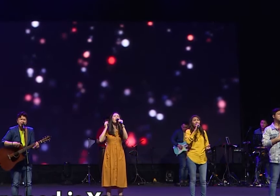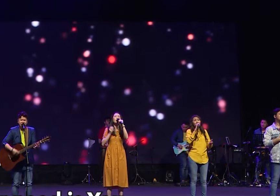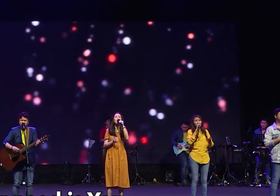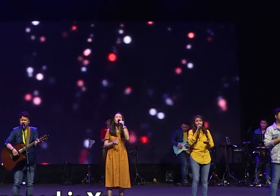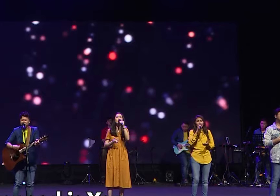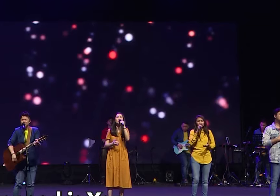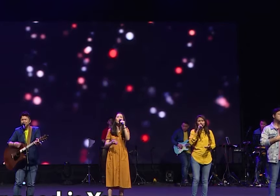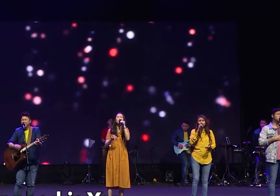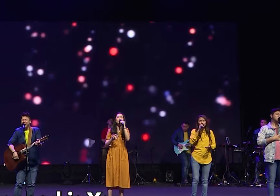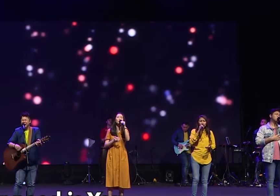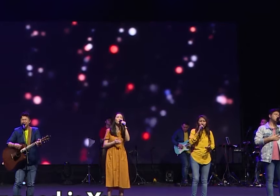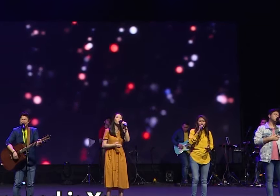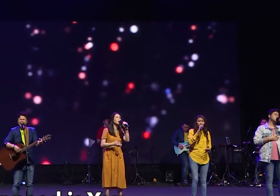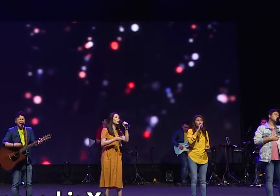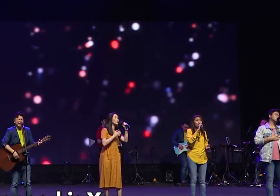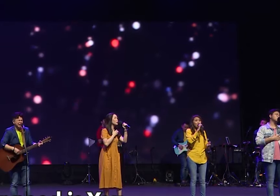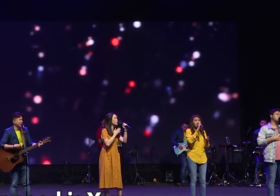need is you.